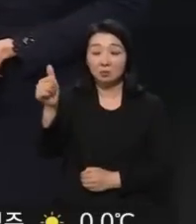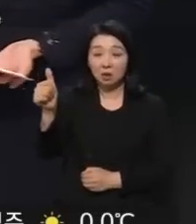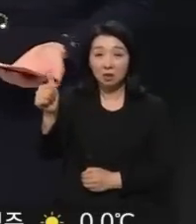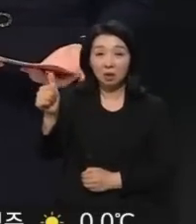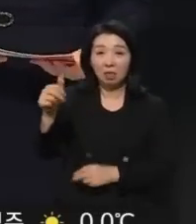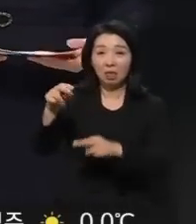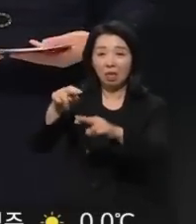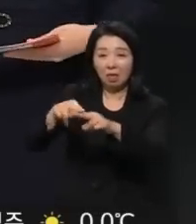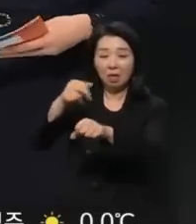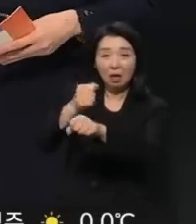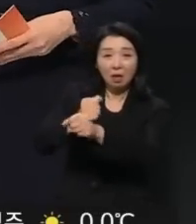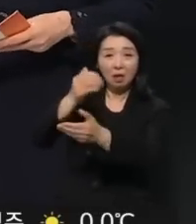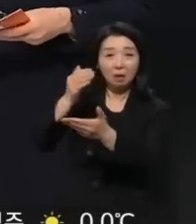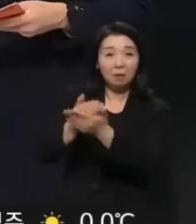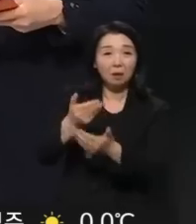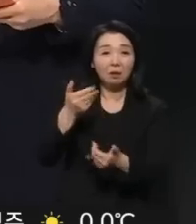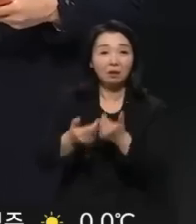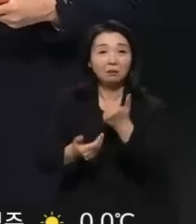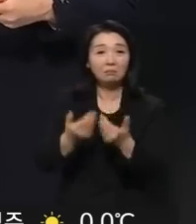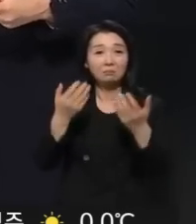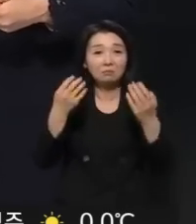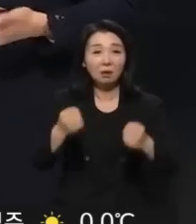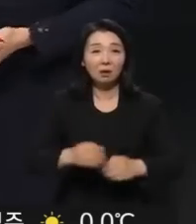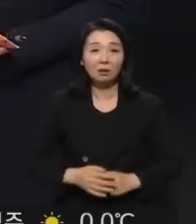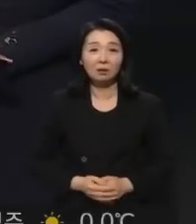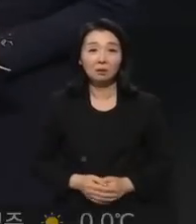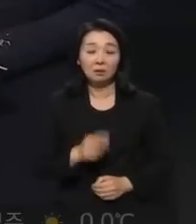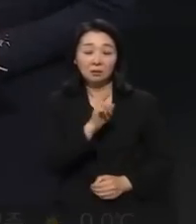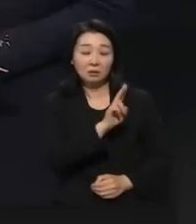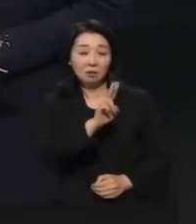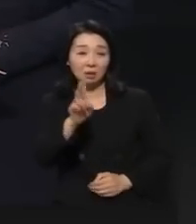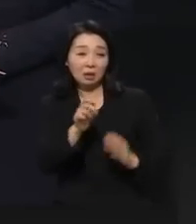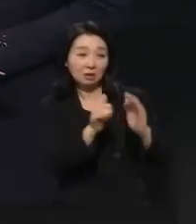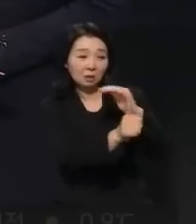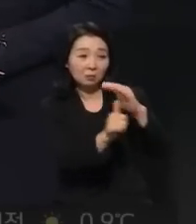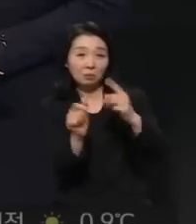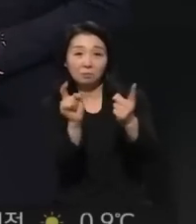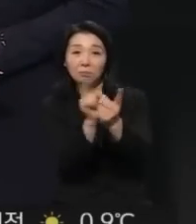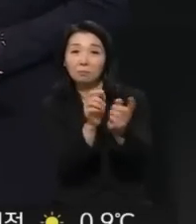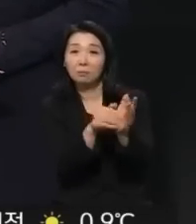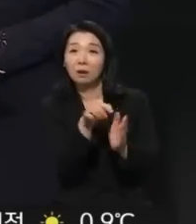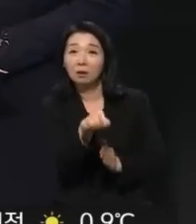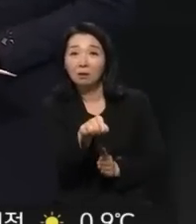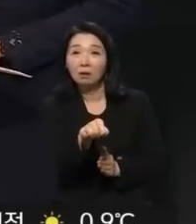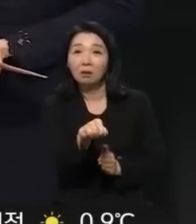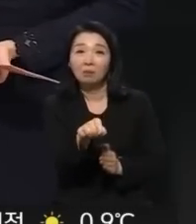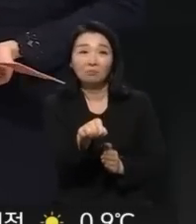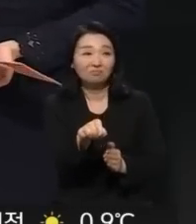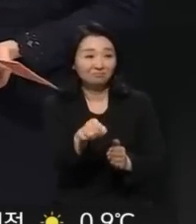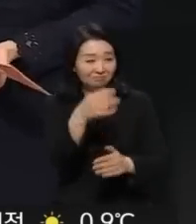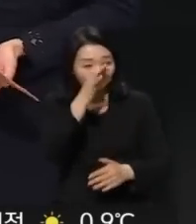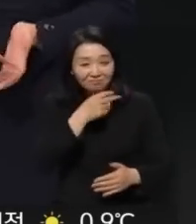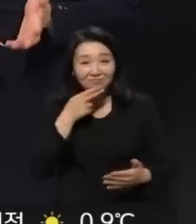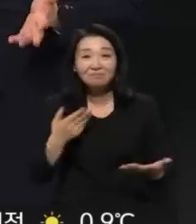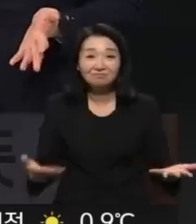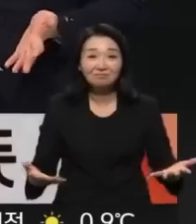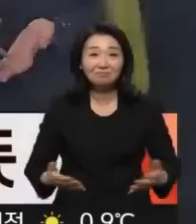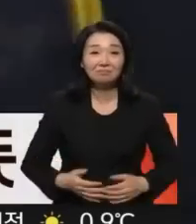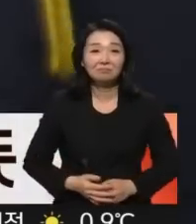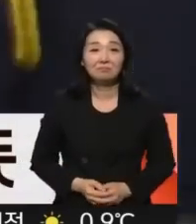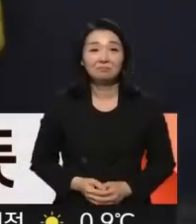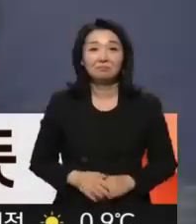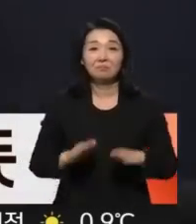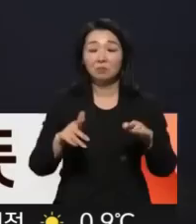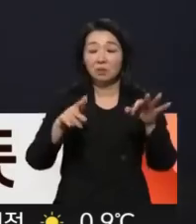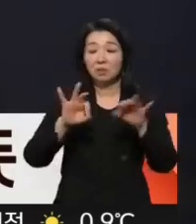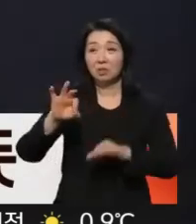정치권의 갈등 수위가 높은 상황이잖아요. 오늘 여야 원내대표가 만났는데 역시 빈손이었죠? 네, 맞습니다. 오늘 오전에